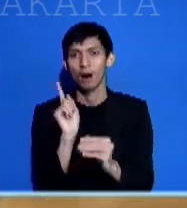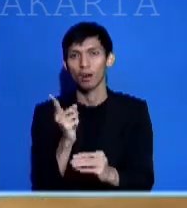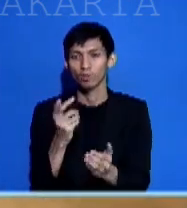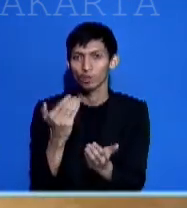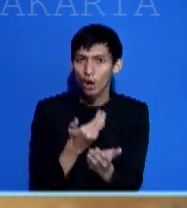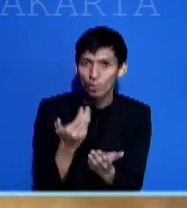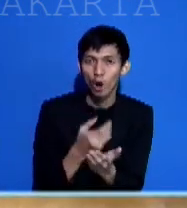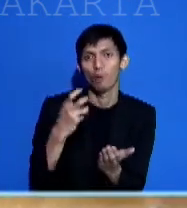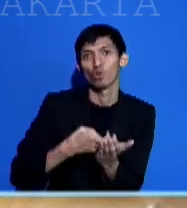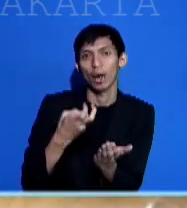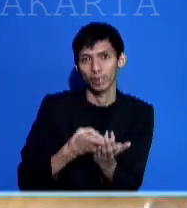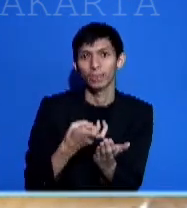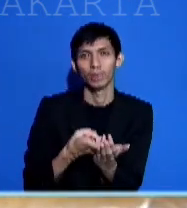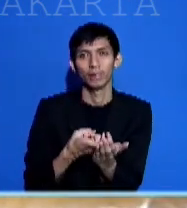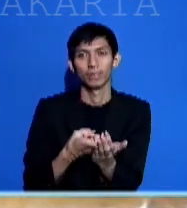PS